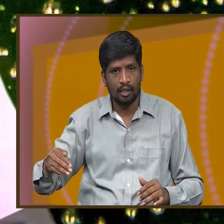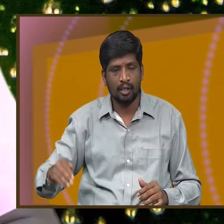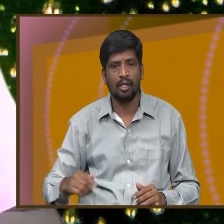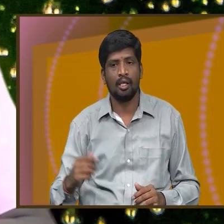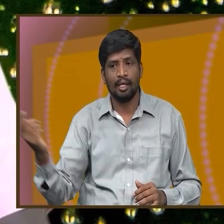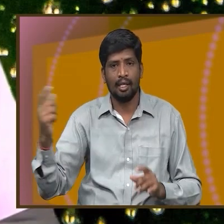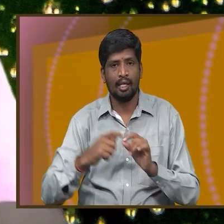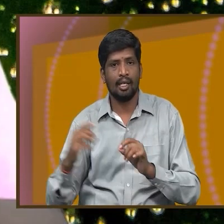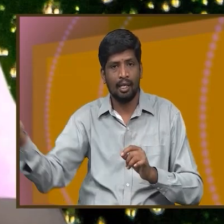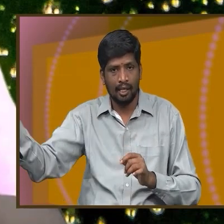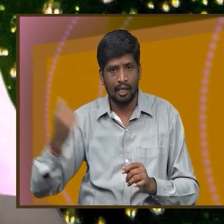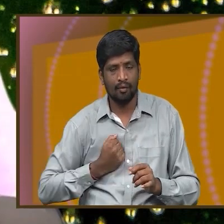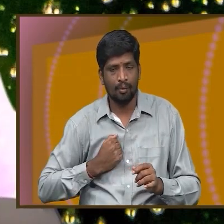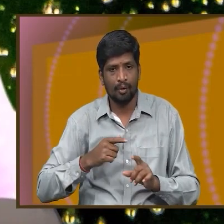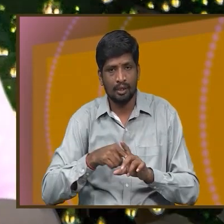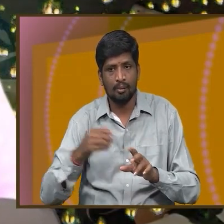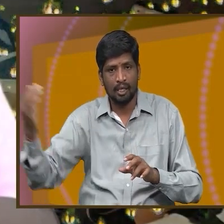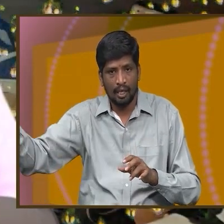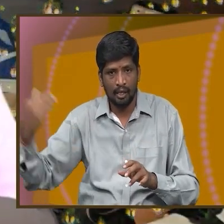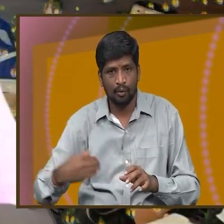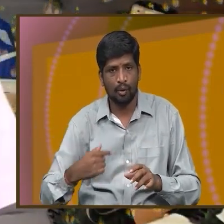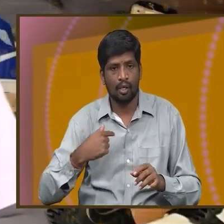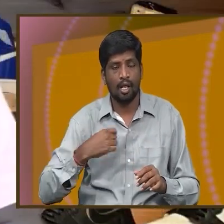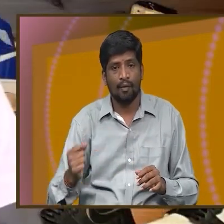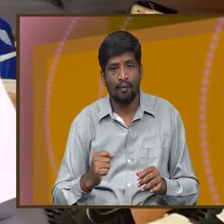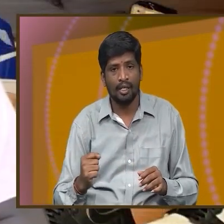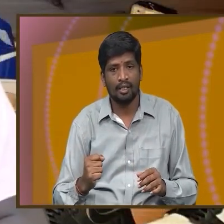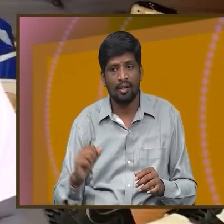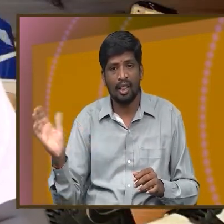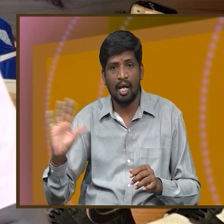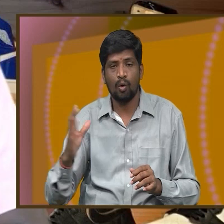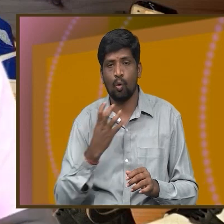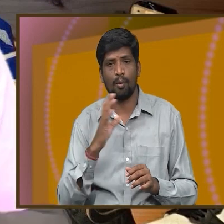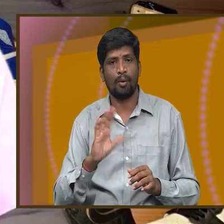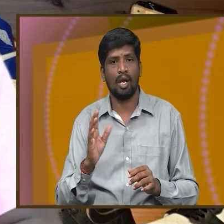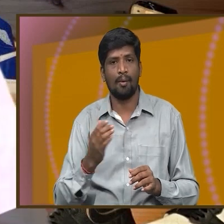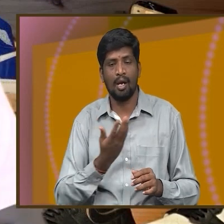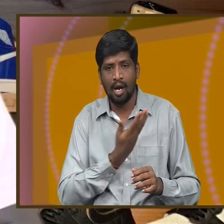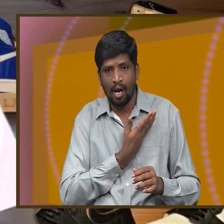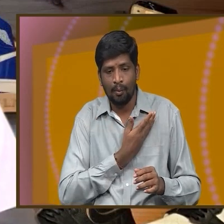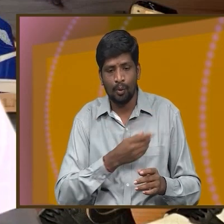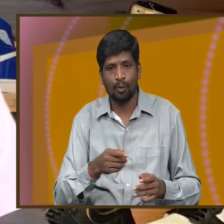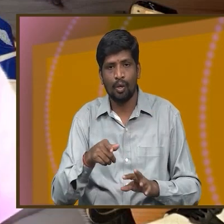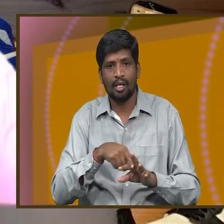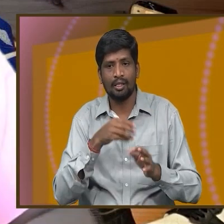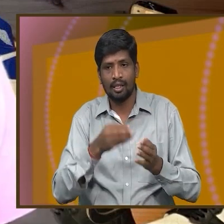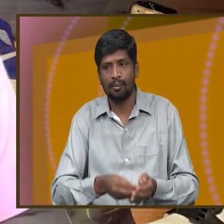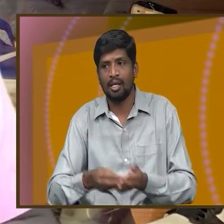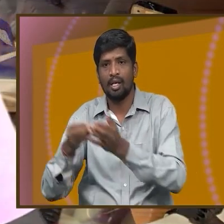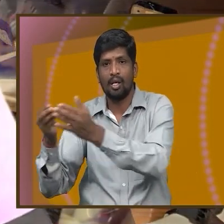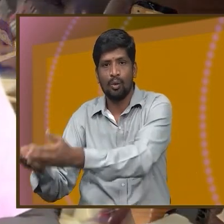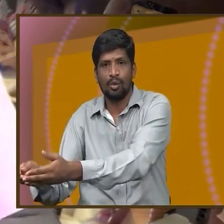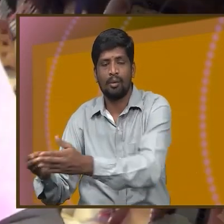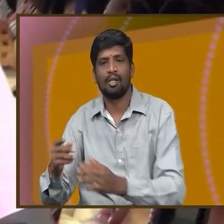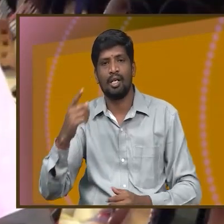கொள்ளாமல் உரியவரிடம் அந்த காலனியை ஒப்படைக்க வேண்டும் என்கின்ற நேர்மை, அந்த தொழில் பக்தி அப்படிங்கிறதெல்லாம் ரொம்ப அழகுற படம்